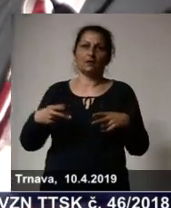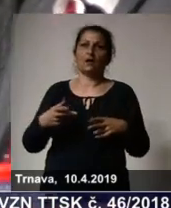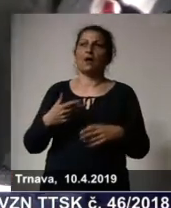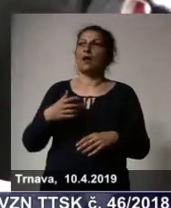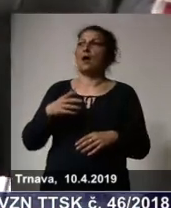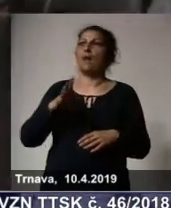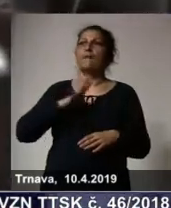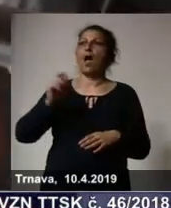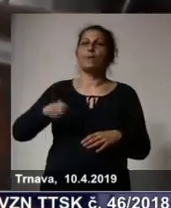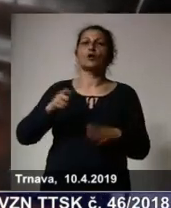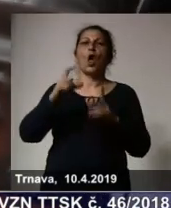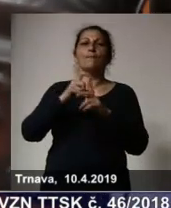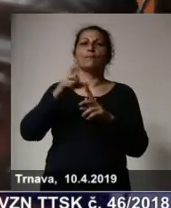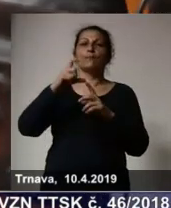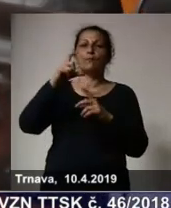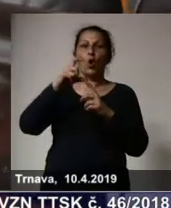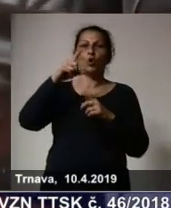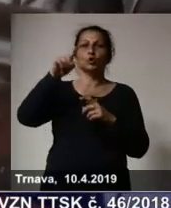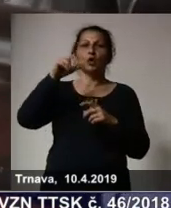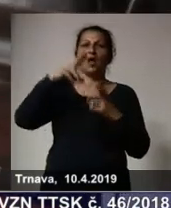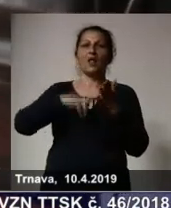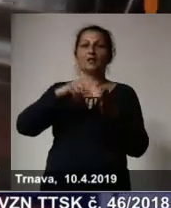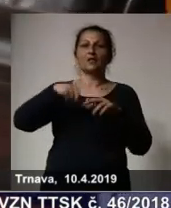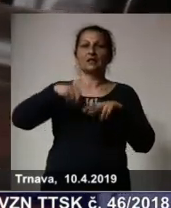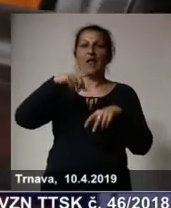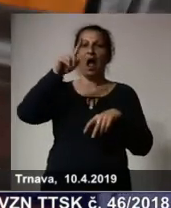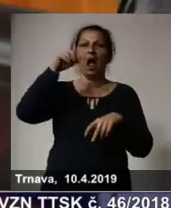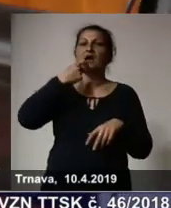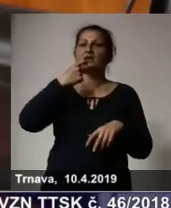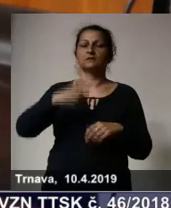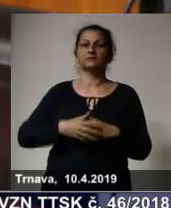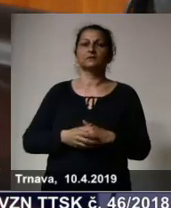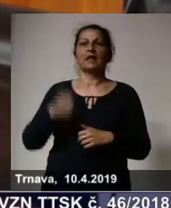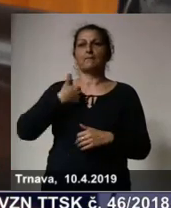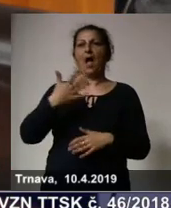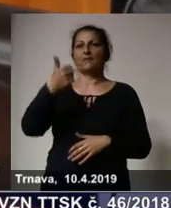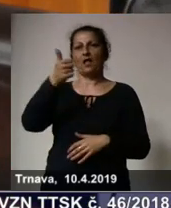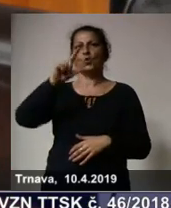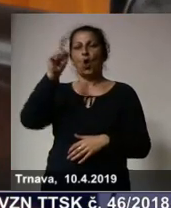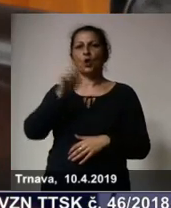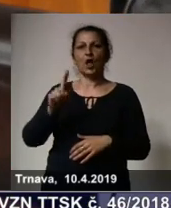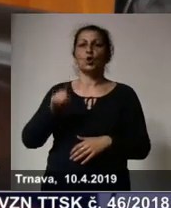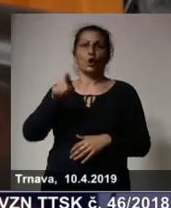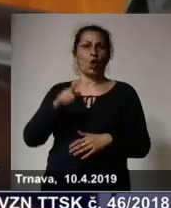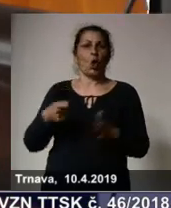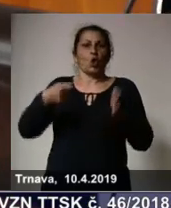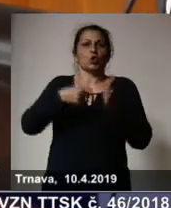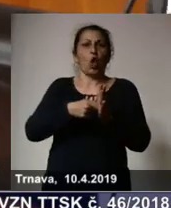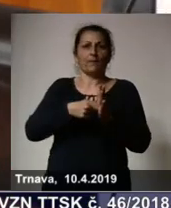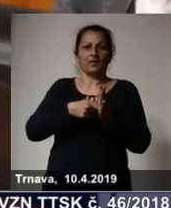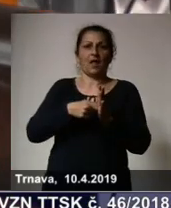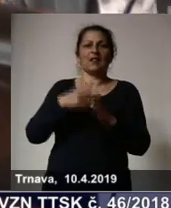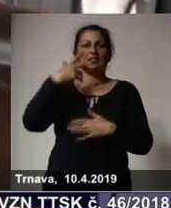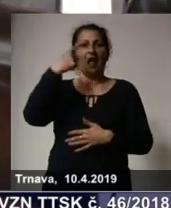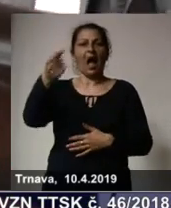Vošnák. Ďakujem, pán predseda. Len jednu otázočku. Toto je doplňujúci návrh k